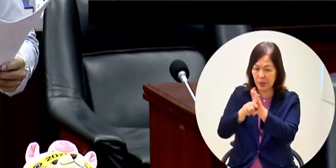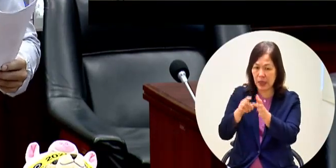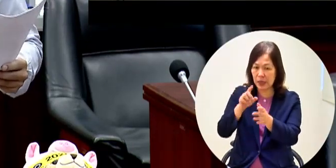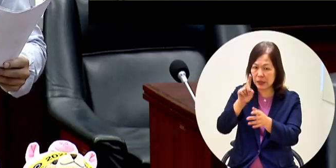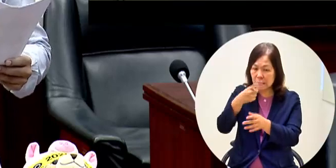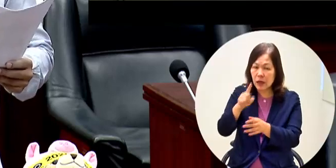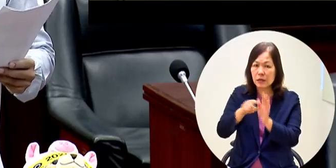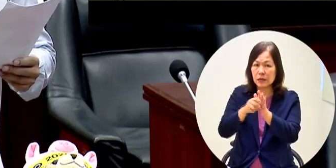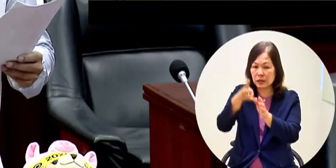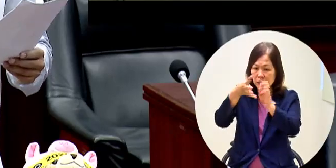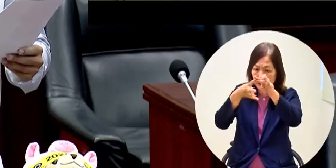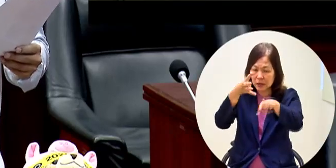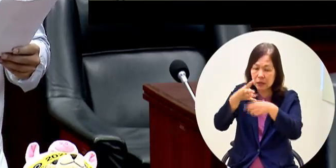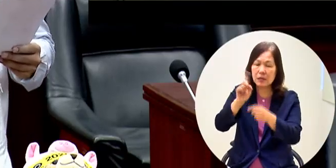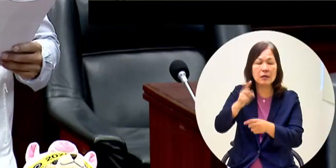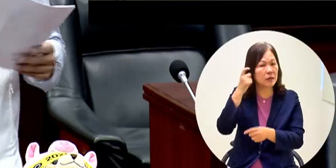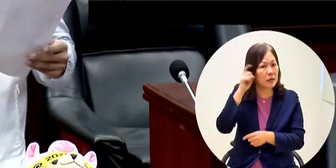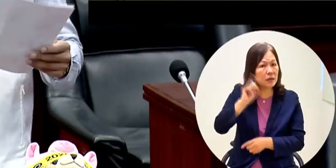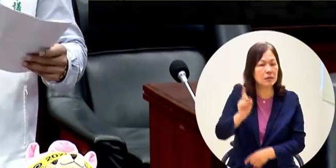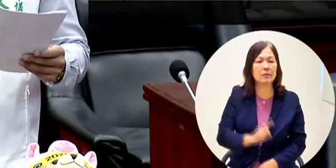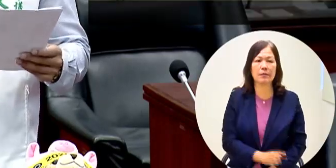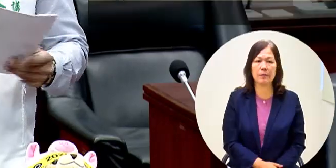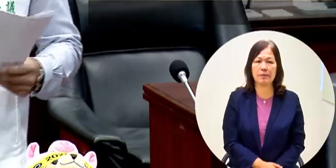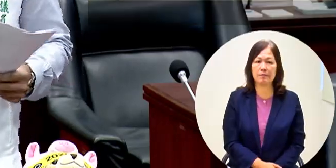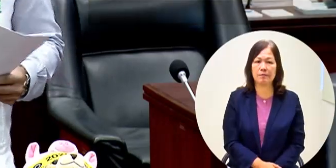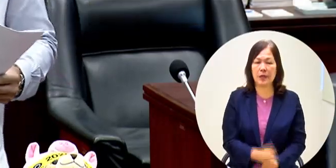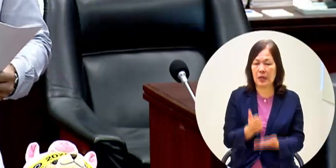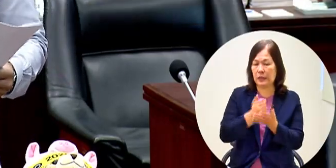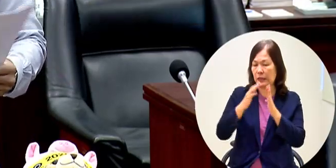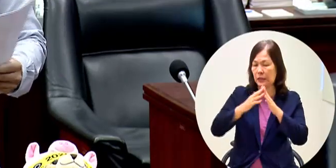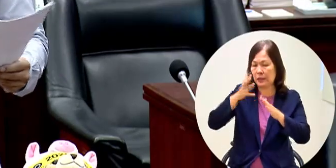思。市长，请回答。 请市长答复。